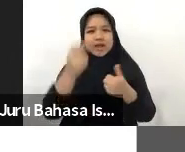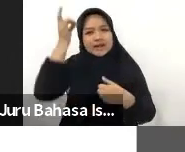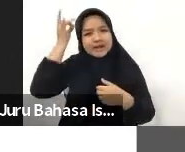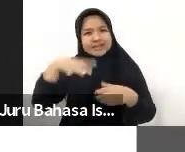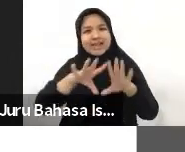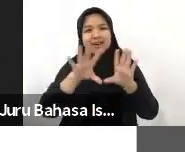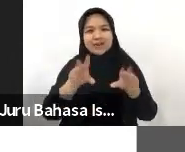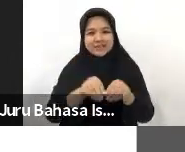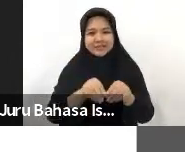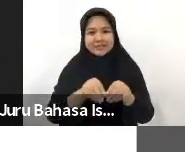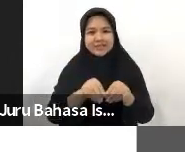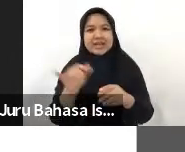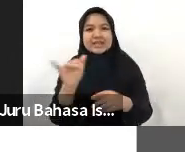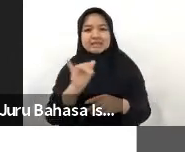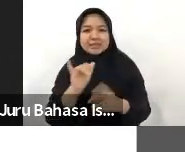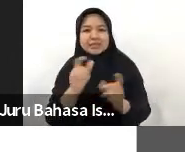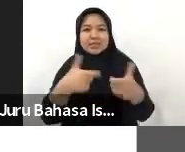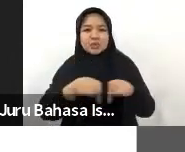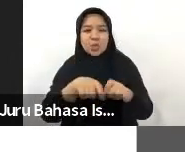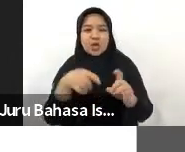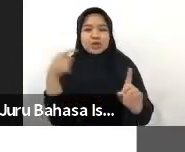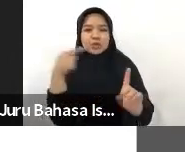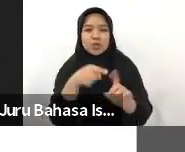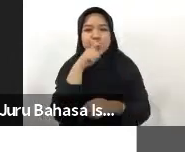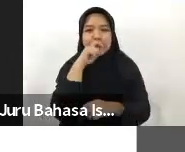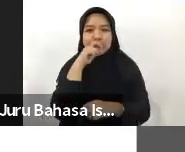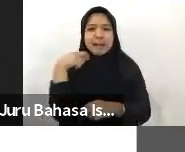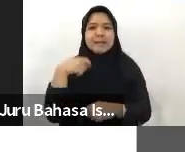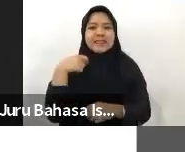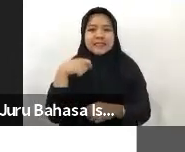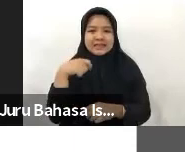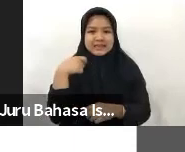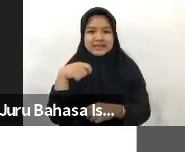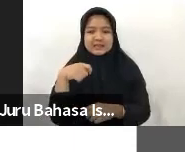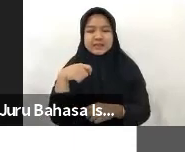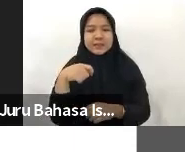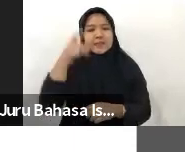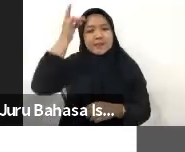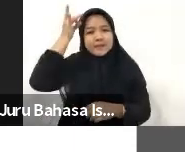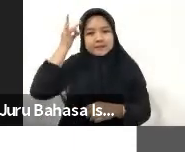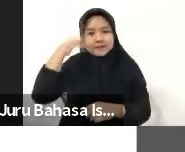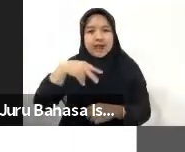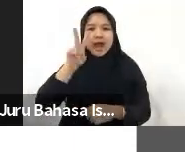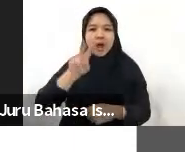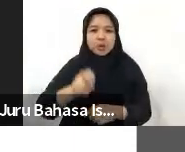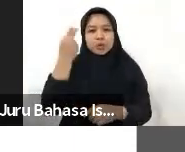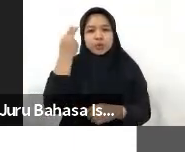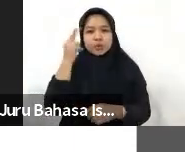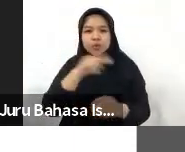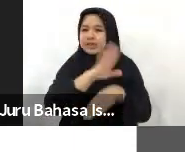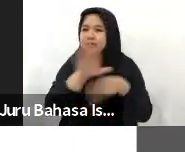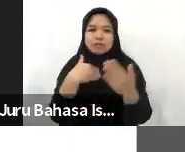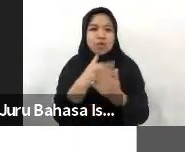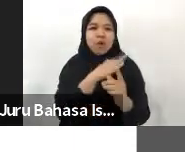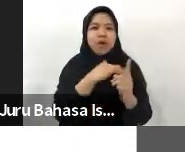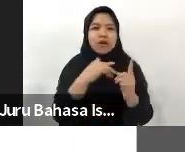inklusif. Seperti arahan Bapak Menteri kami bahwa desa harus untuk semua warga,